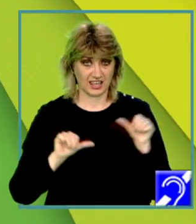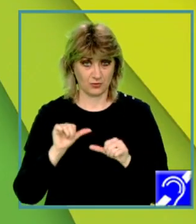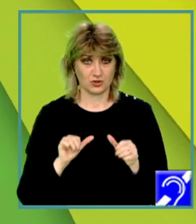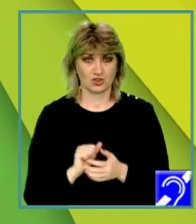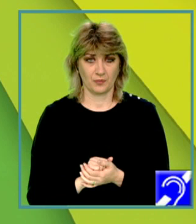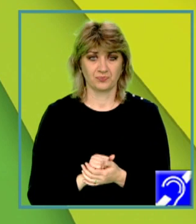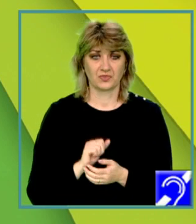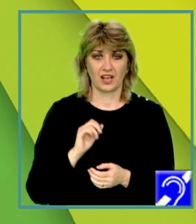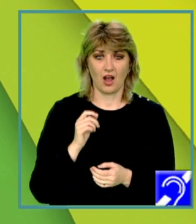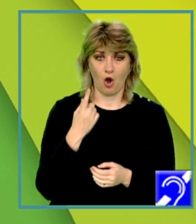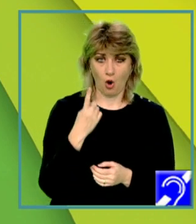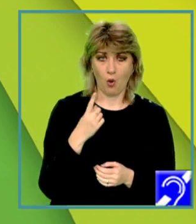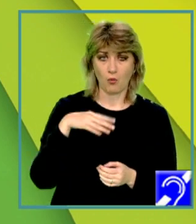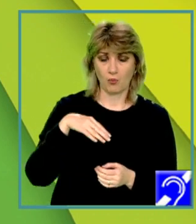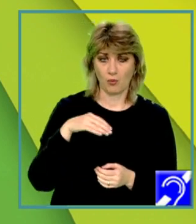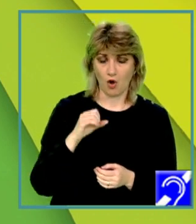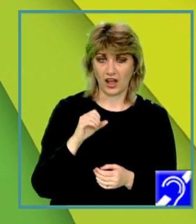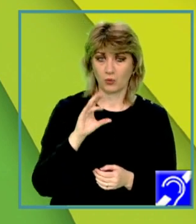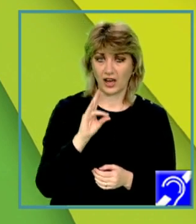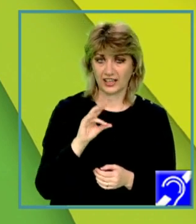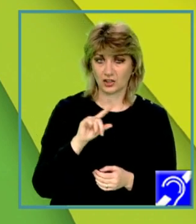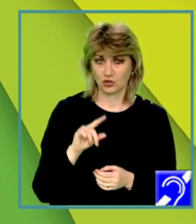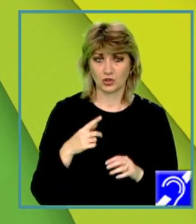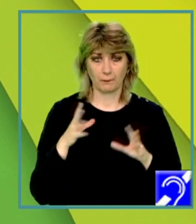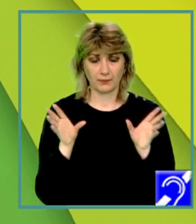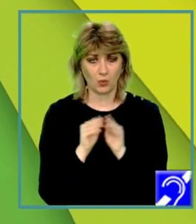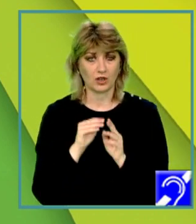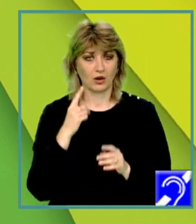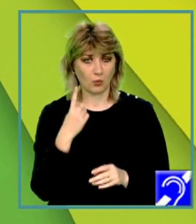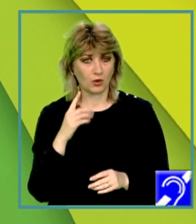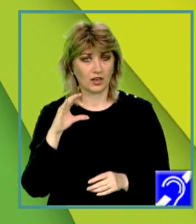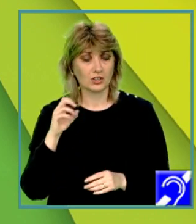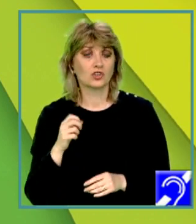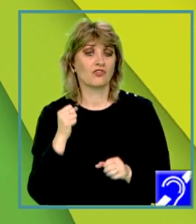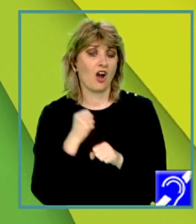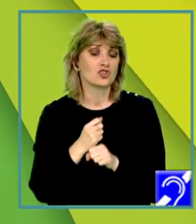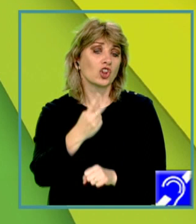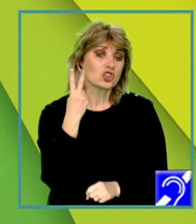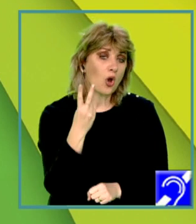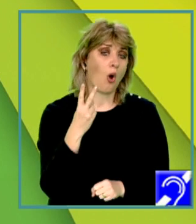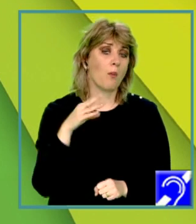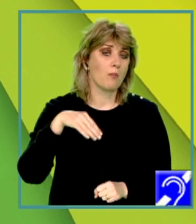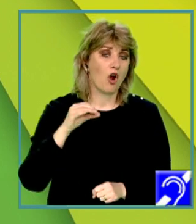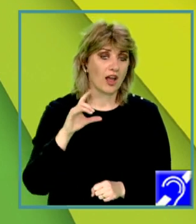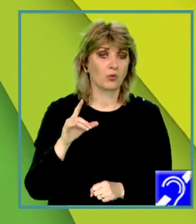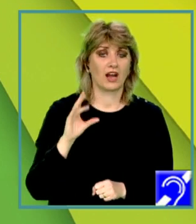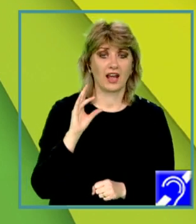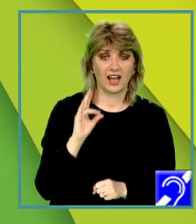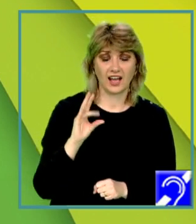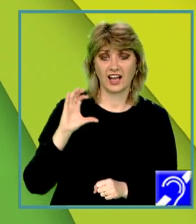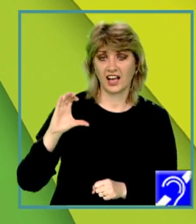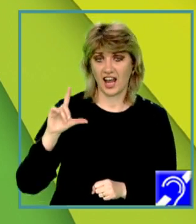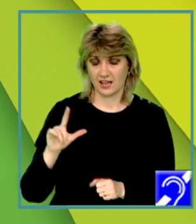reacționează cu Omule cu la de clor și Formează două molecule de acid clorhidric notarea convențională a unei reacții chimice